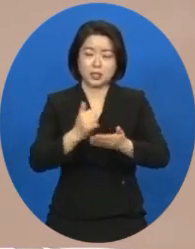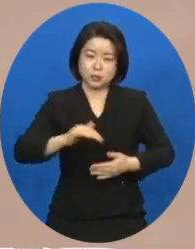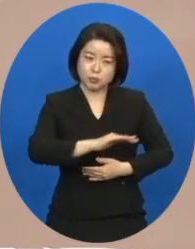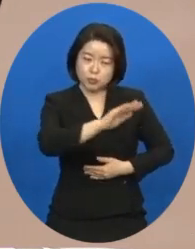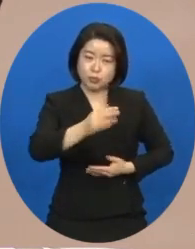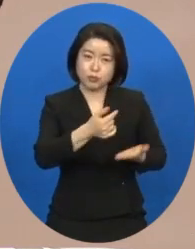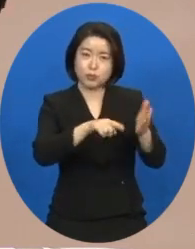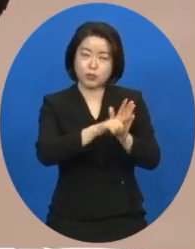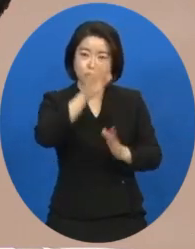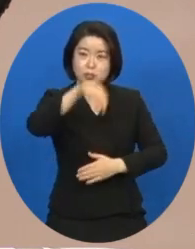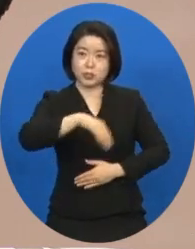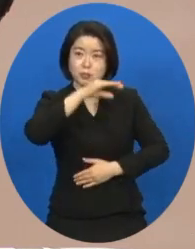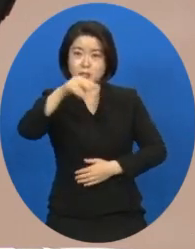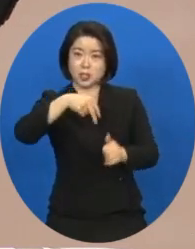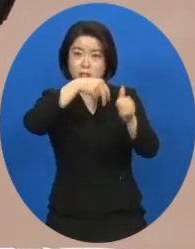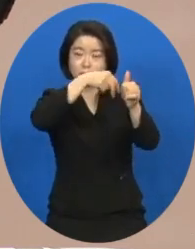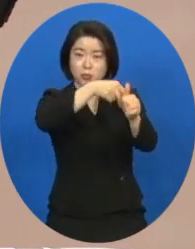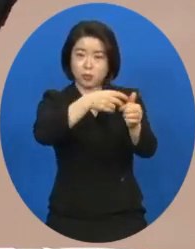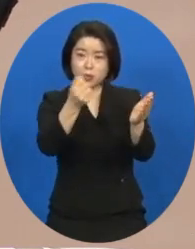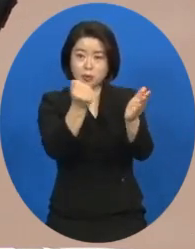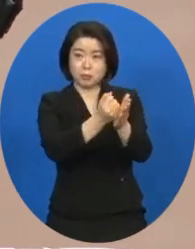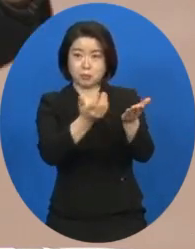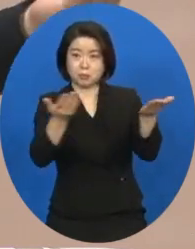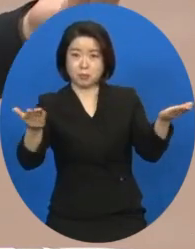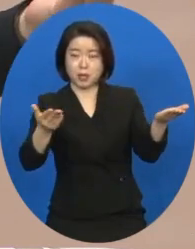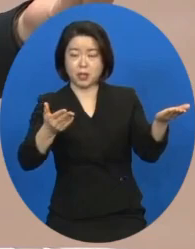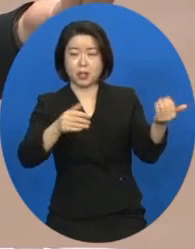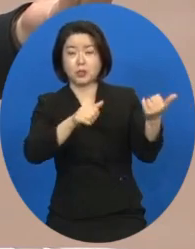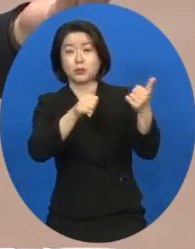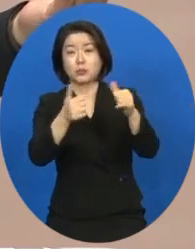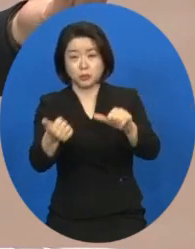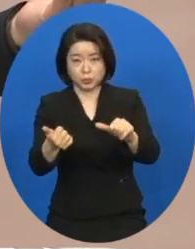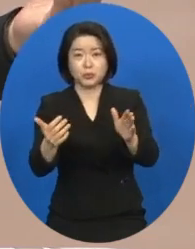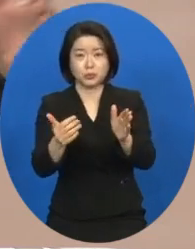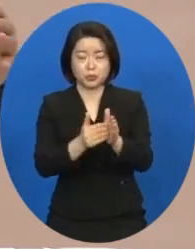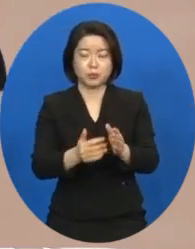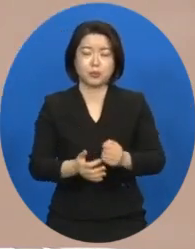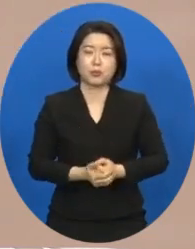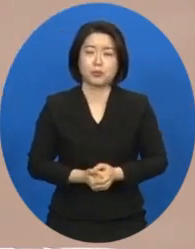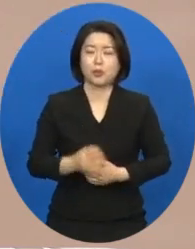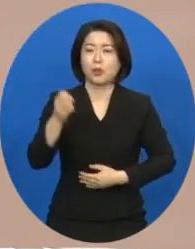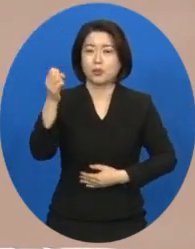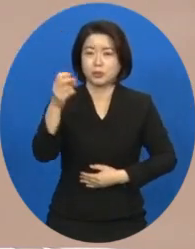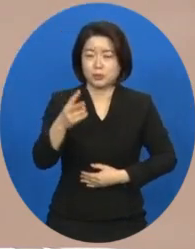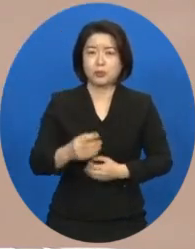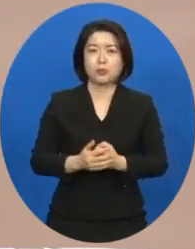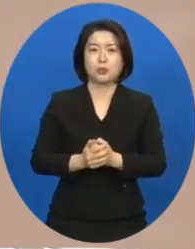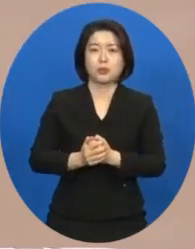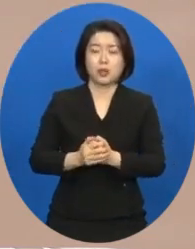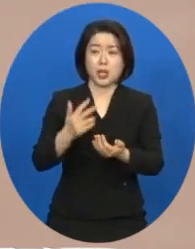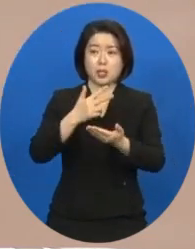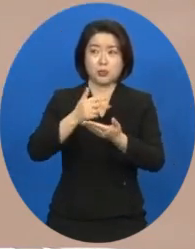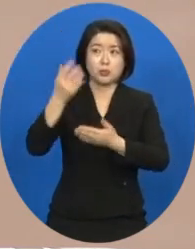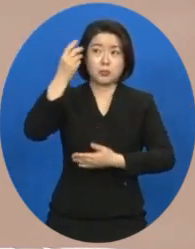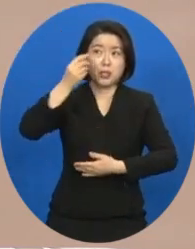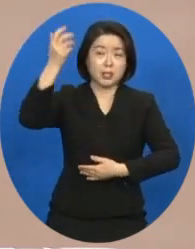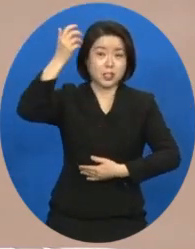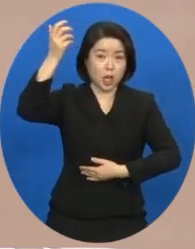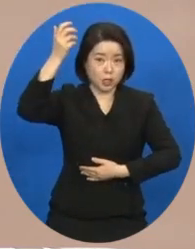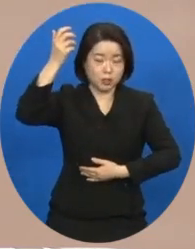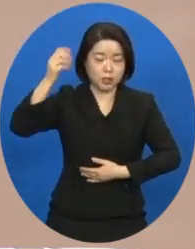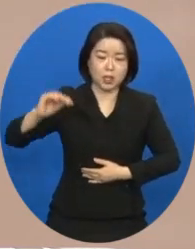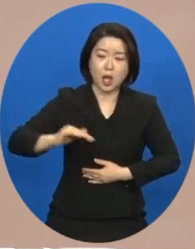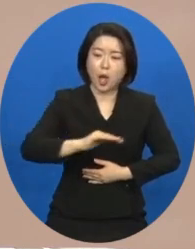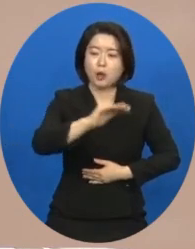위해서 십자가에 달려 피 흘려 죽으시고 그리고 주의 성령이 지금